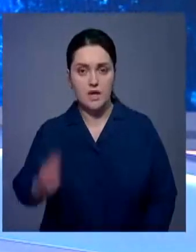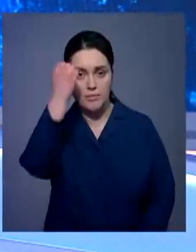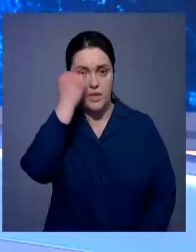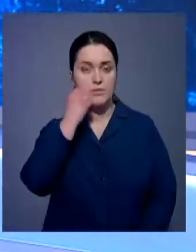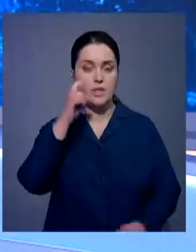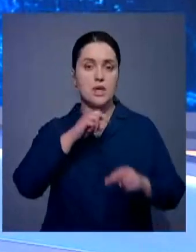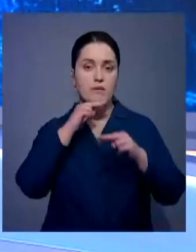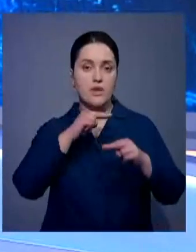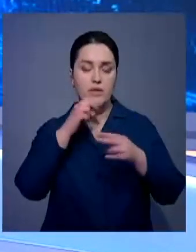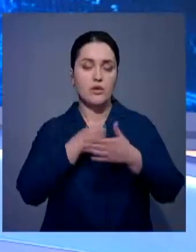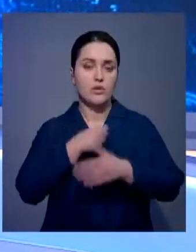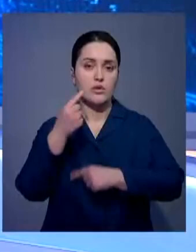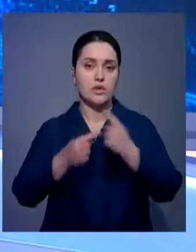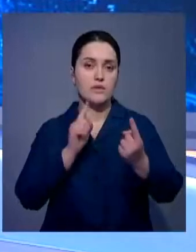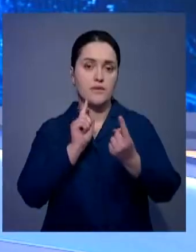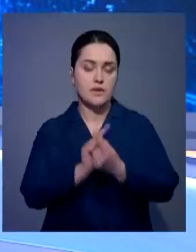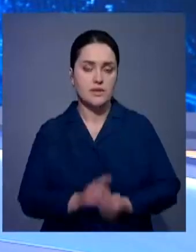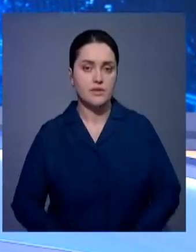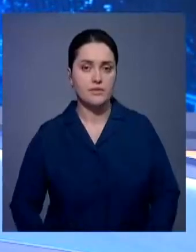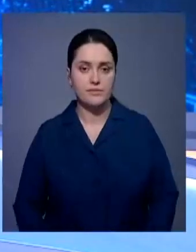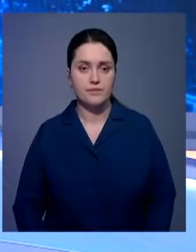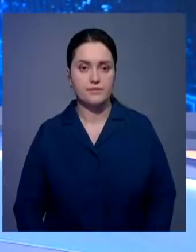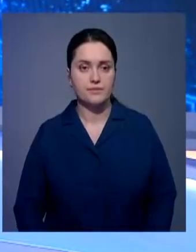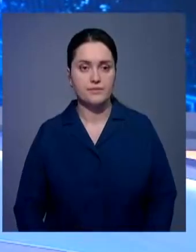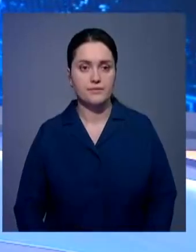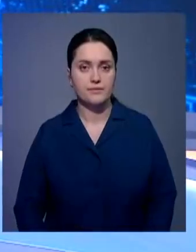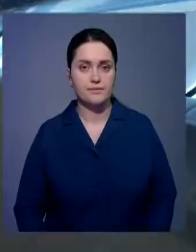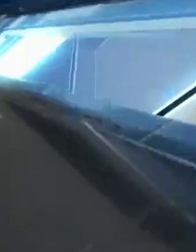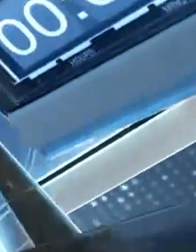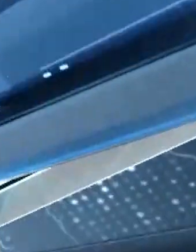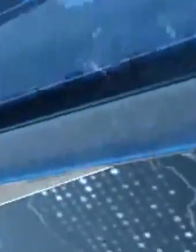К данному часу это пока все новости. Спасибо, что были с нами. До встречи.